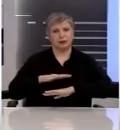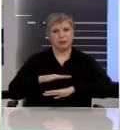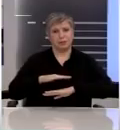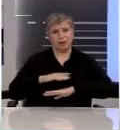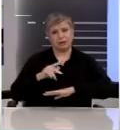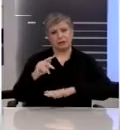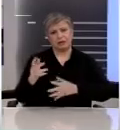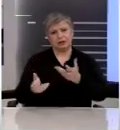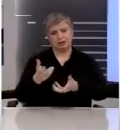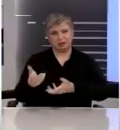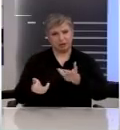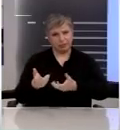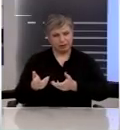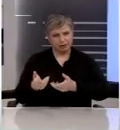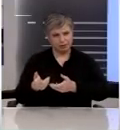επιχείρησε